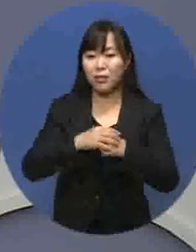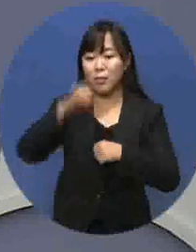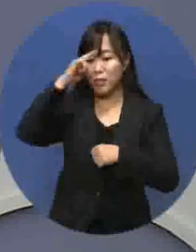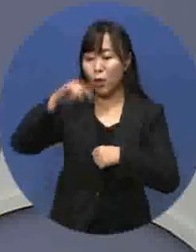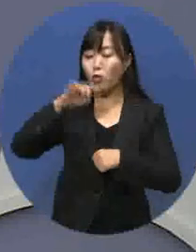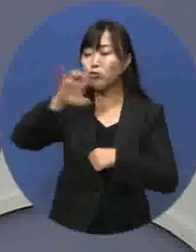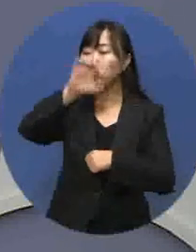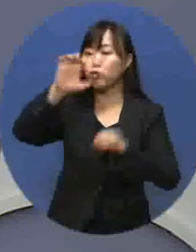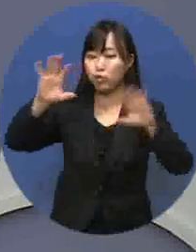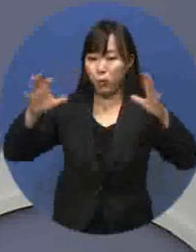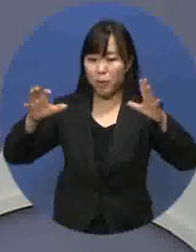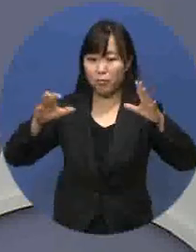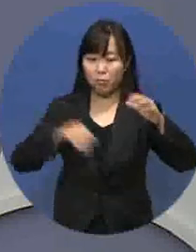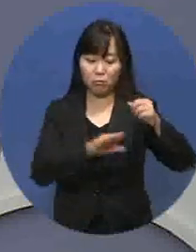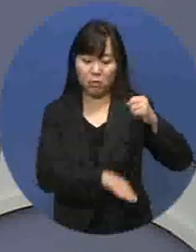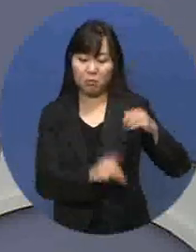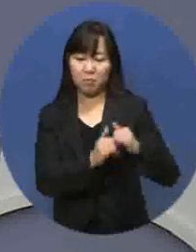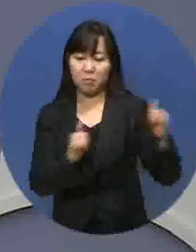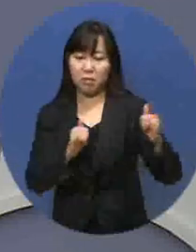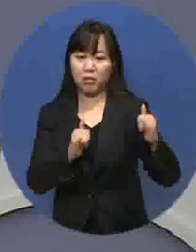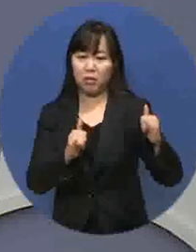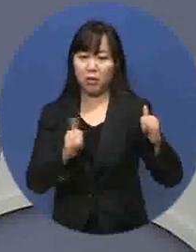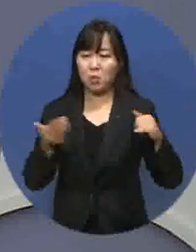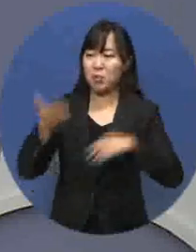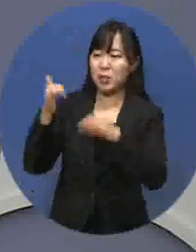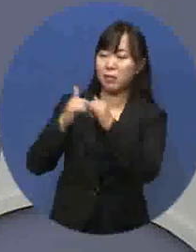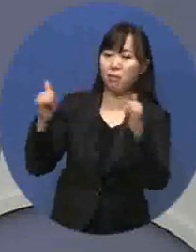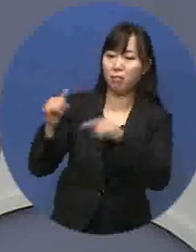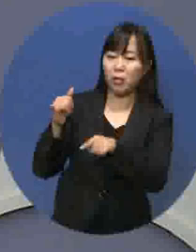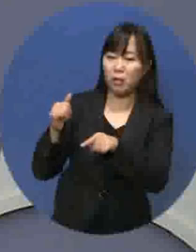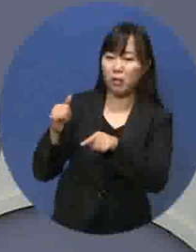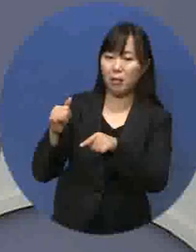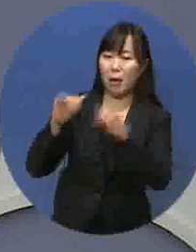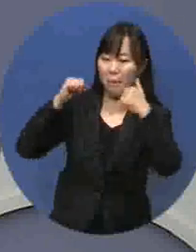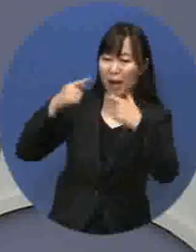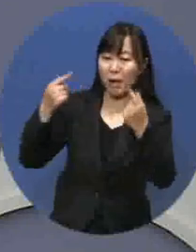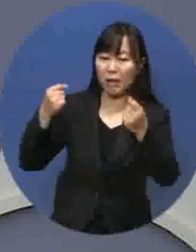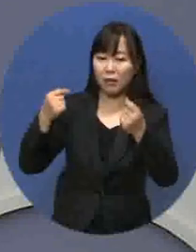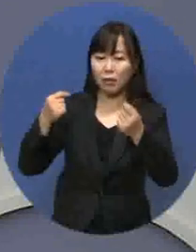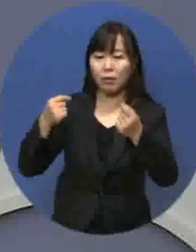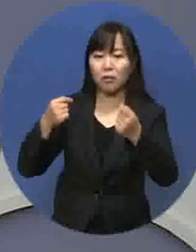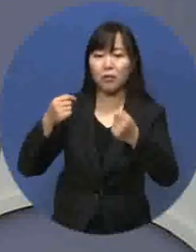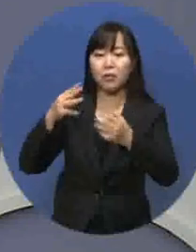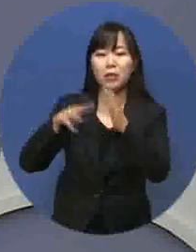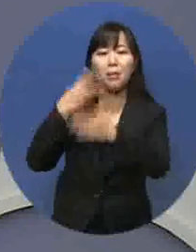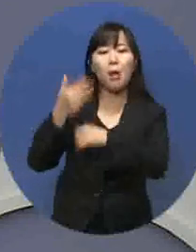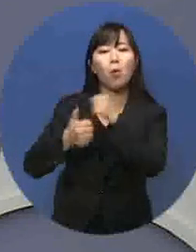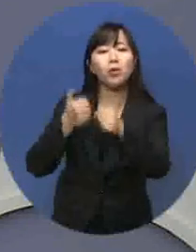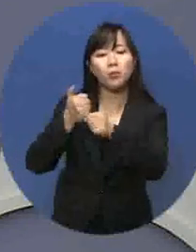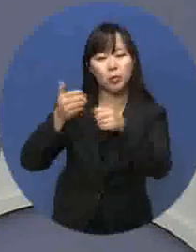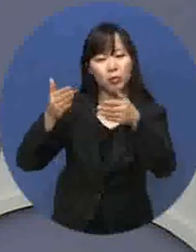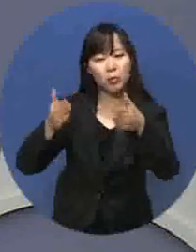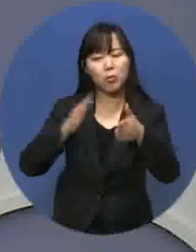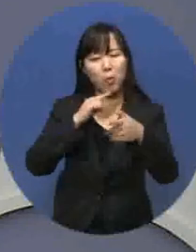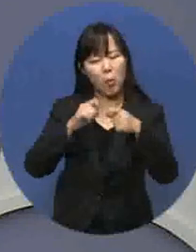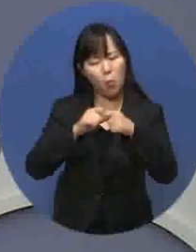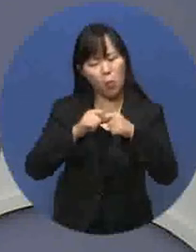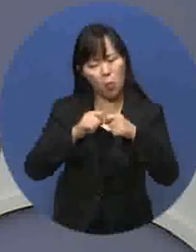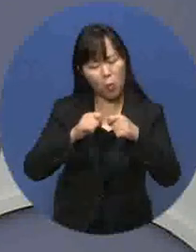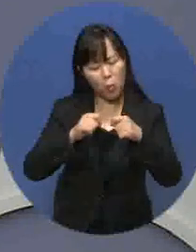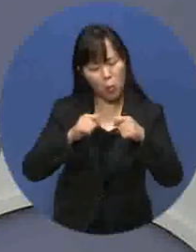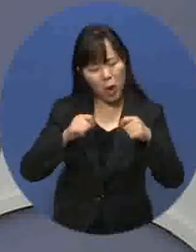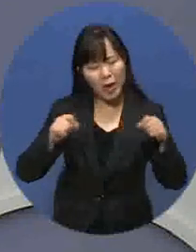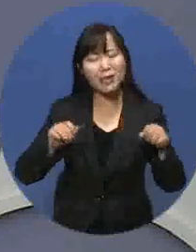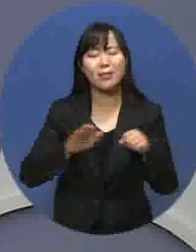유럽에서는 하층민이 상류층을 골탕 먹이고 하는 얘기들이 한 350년 정도 굉장히 오랫동안